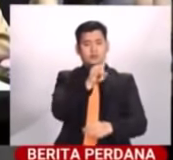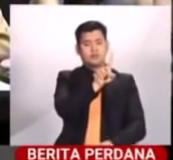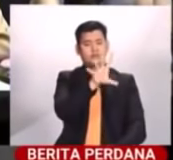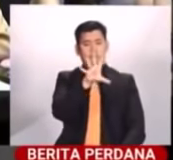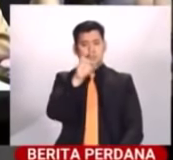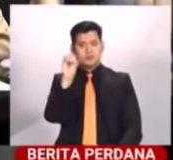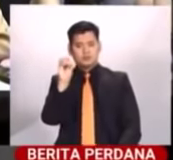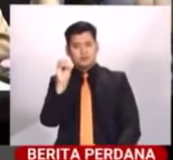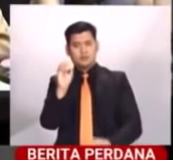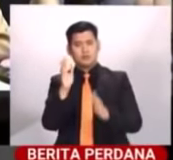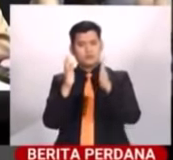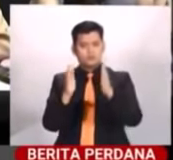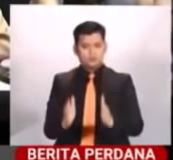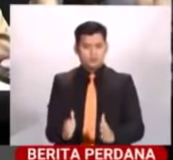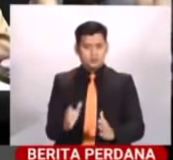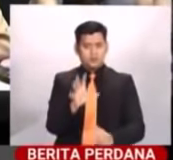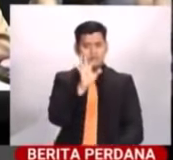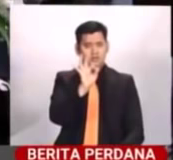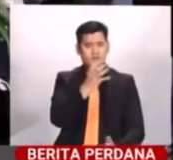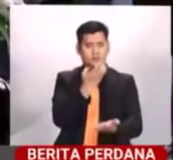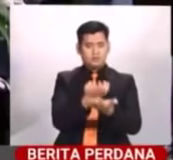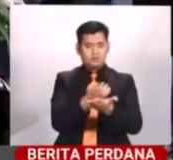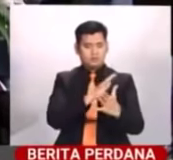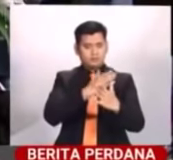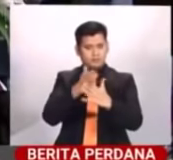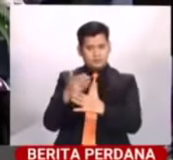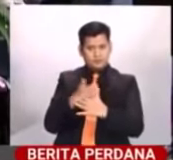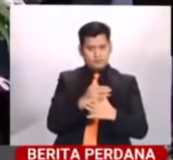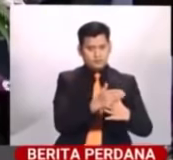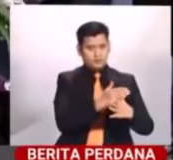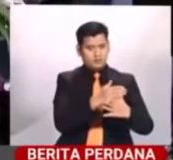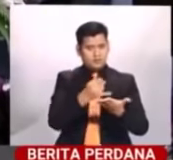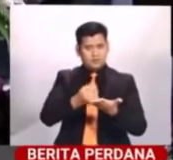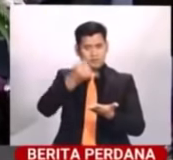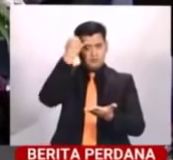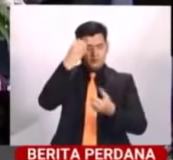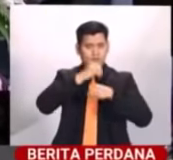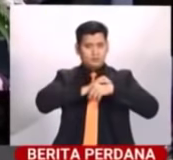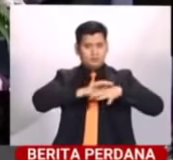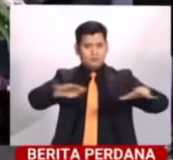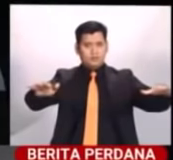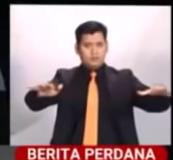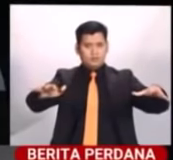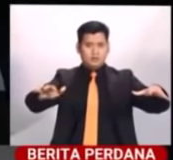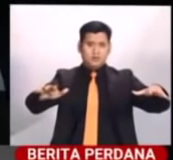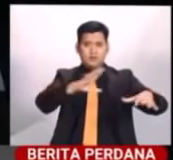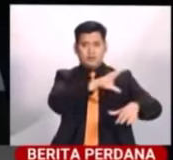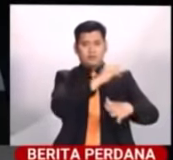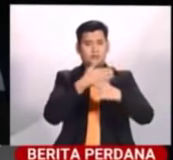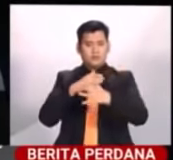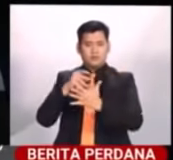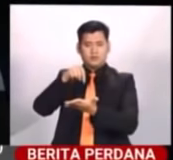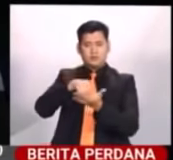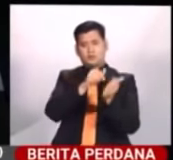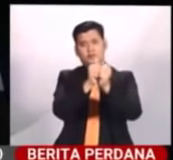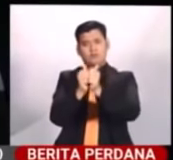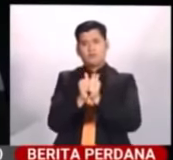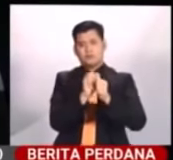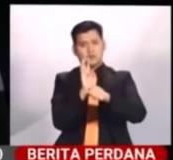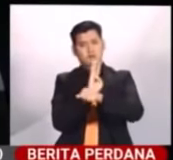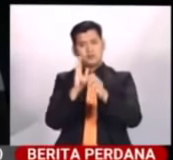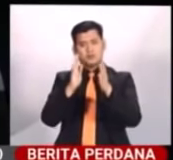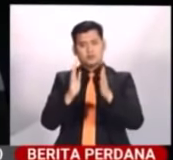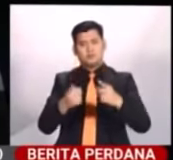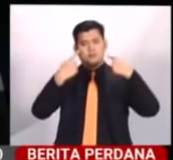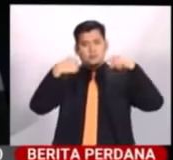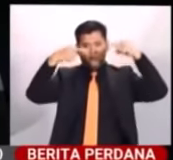peserta dari 9 ekonomi yang akan berkongsi ilmu dan meluaskan jaringan. Antara pengisiannya ialah sesi perkongsian bersama usahawan